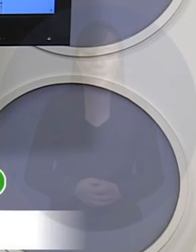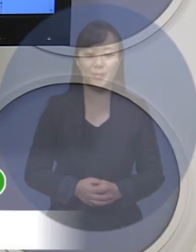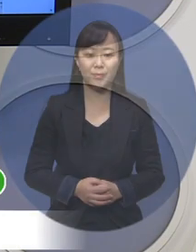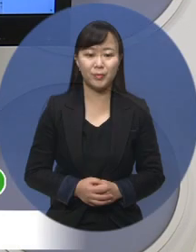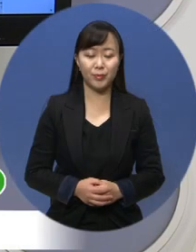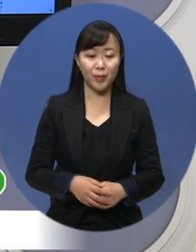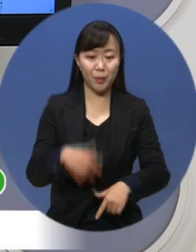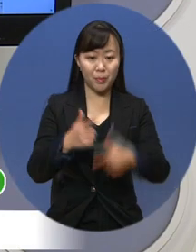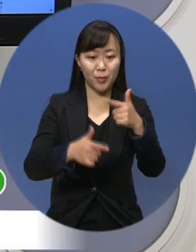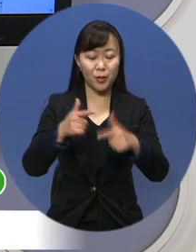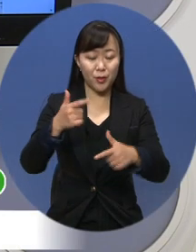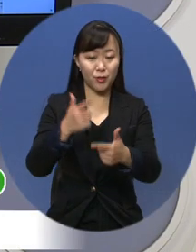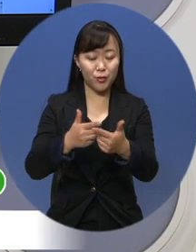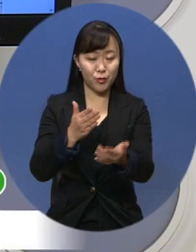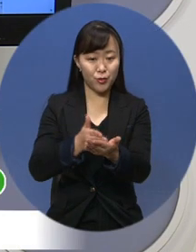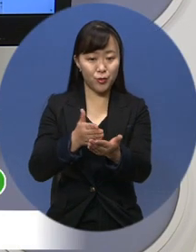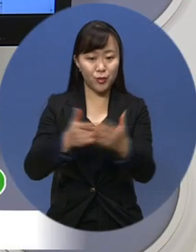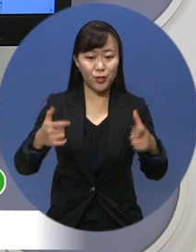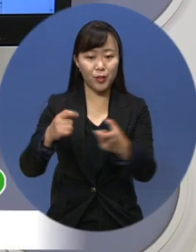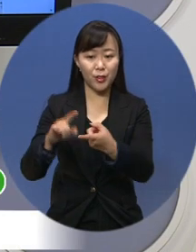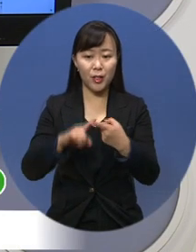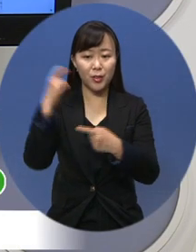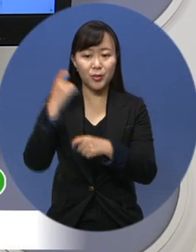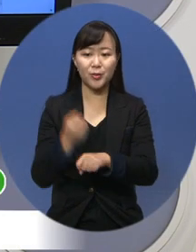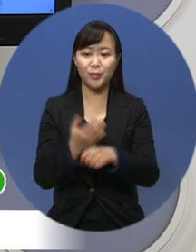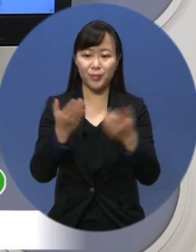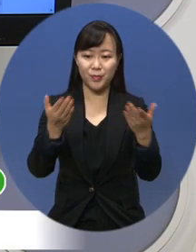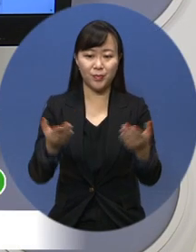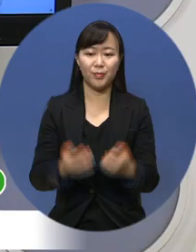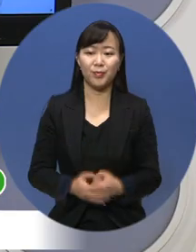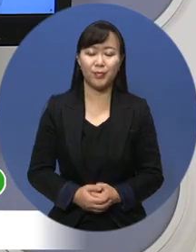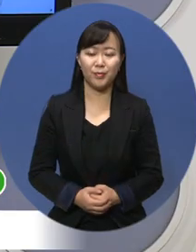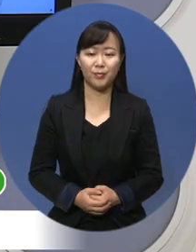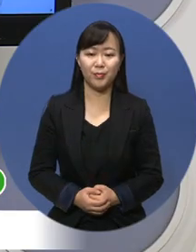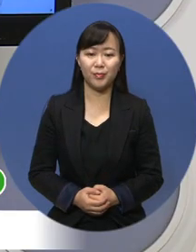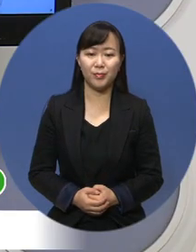12월 3일 목요일 만만한 뉴스는 지역 네트워크 소식으로 함께합니다.